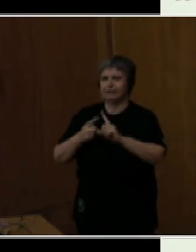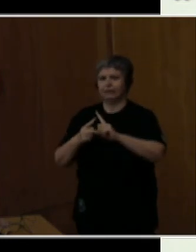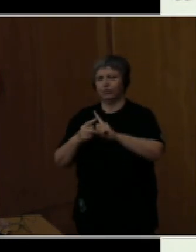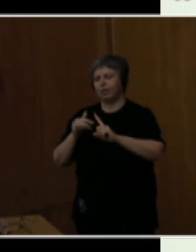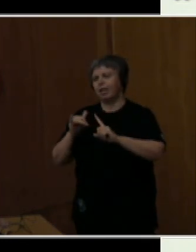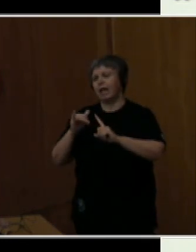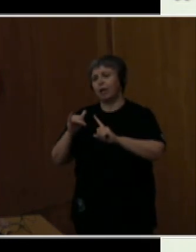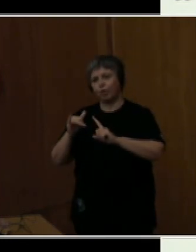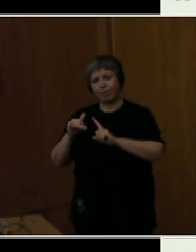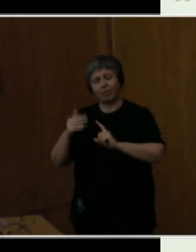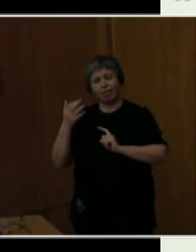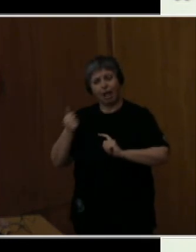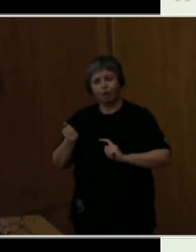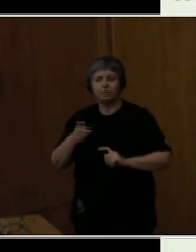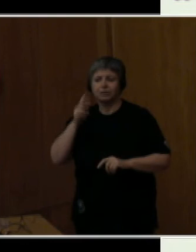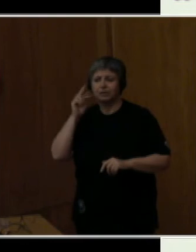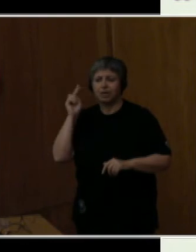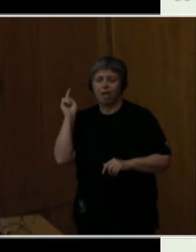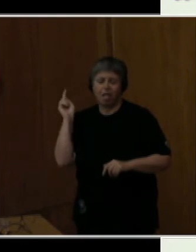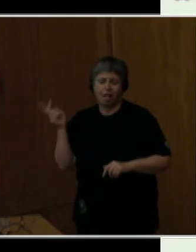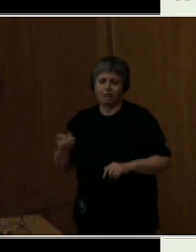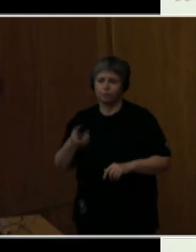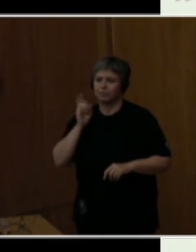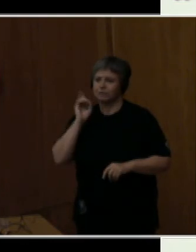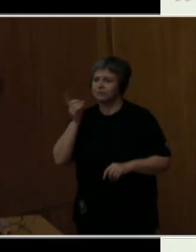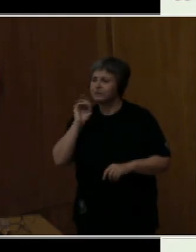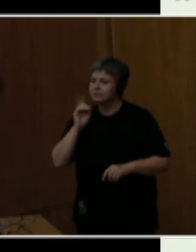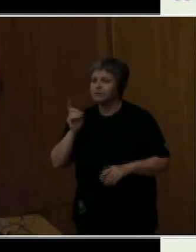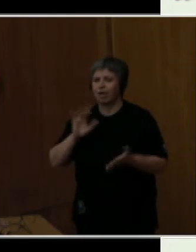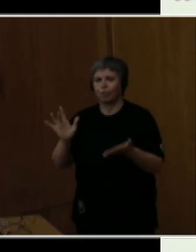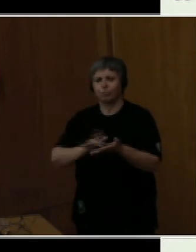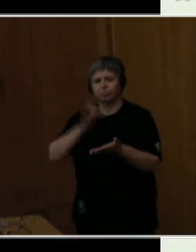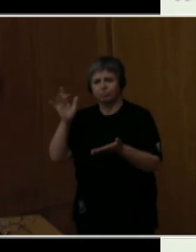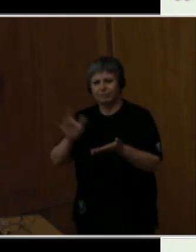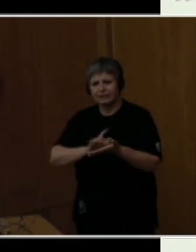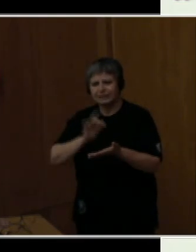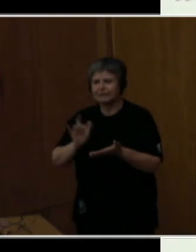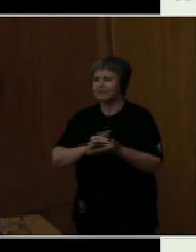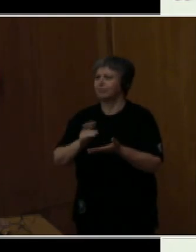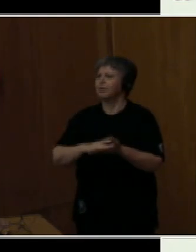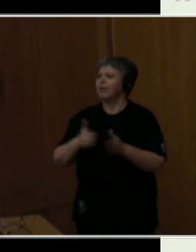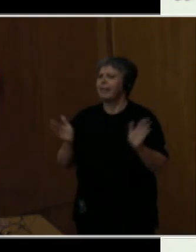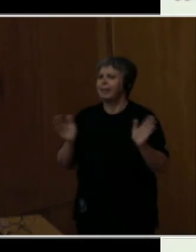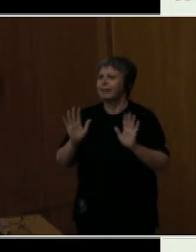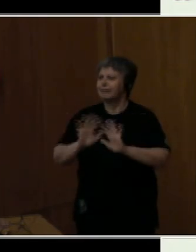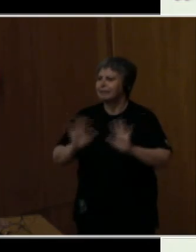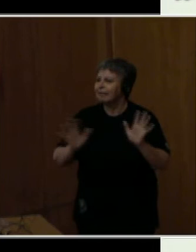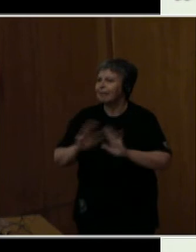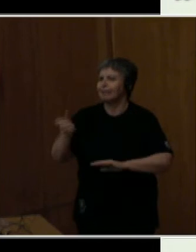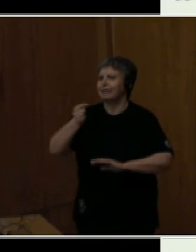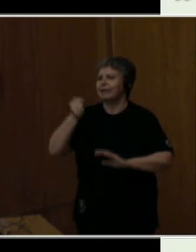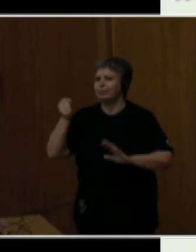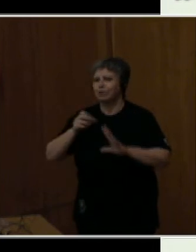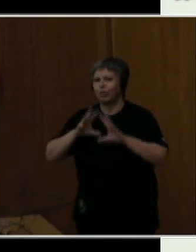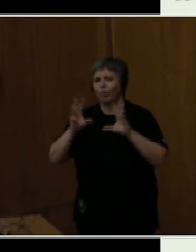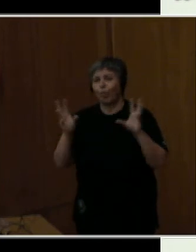Έχουμε smartphones. Τα τελευταία χρόνια έχουμε tablets. Έχουμε smart τηλεοράσεις, smart ψυγεία. Έχουμε smart τα πάντα. Έχουμε